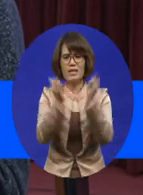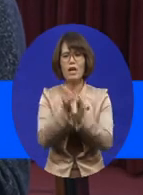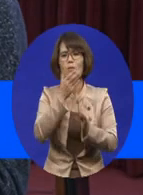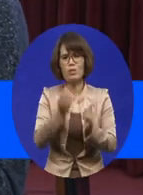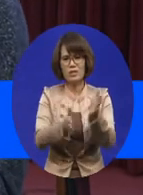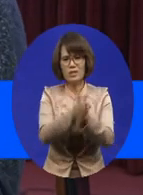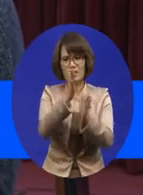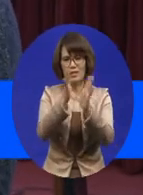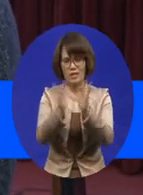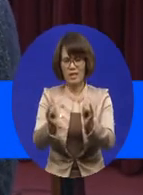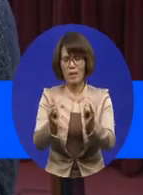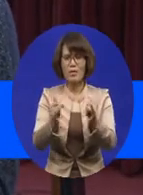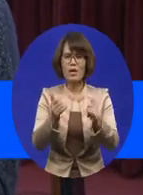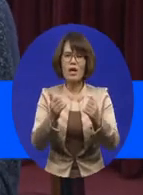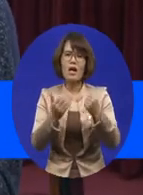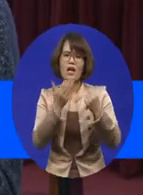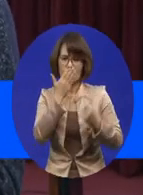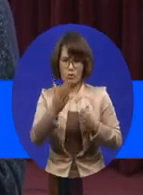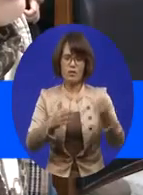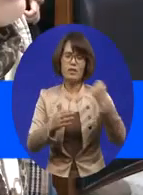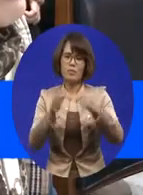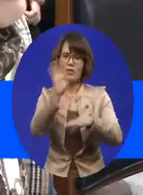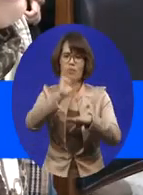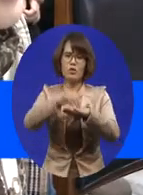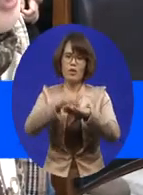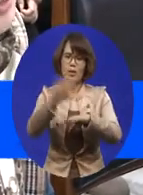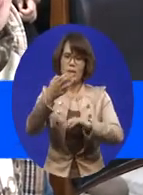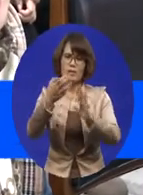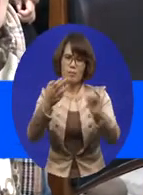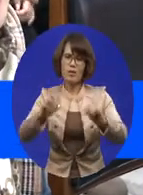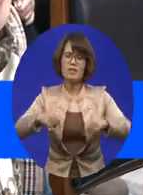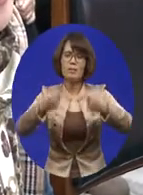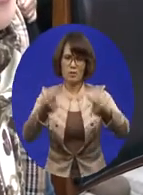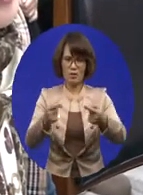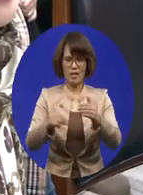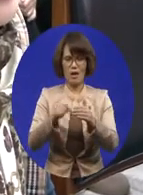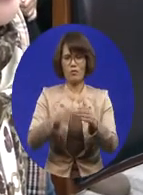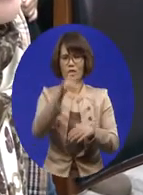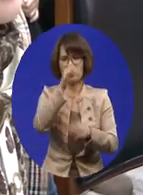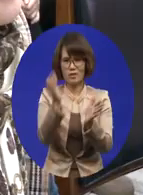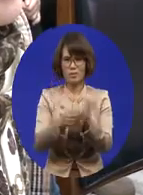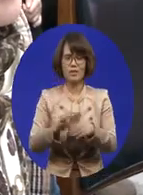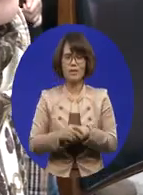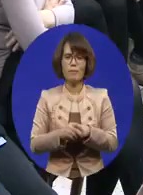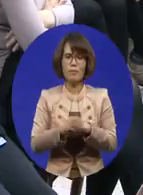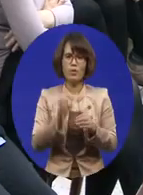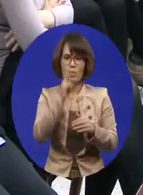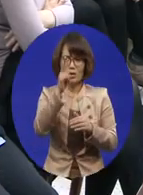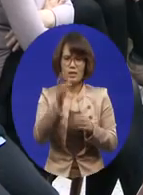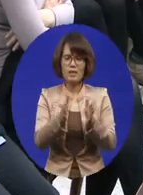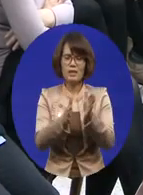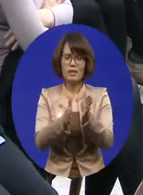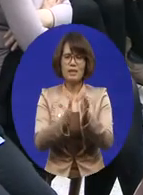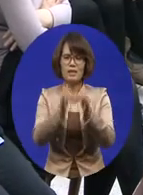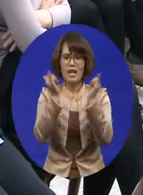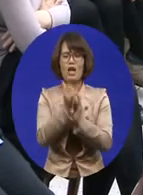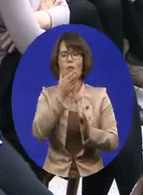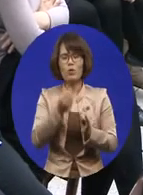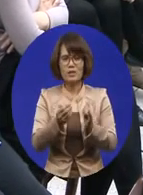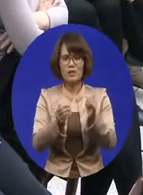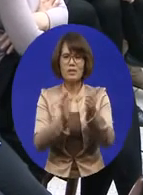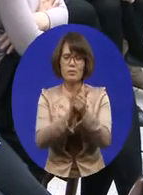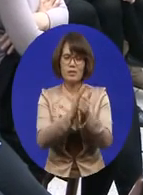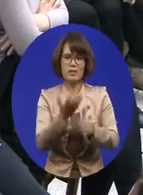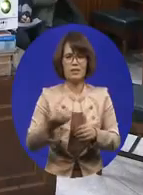사회복지시설 종사자 역량 강화 워크숍이 80여 명의 종사자들이 참석한 가운데 열렸습니다. 용인시 사회복지서비스의